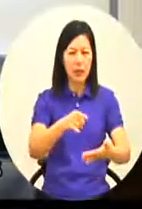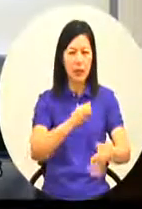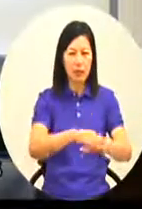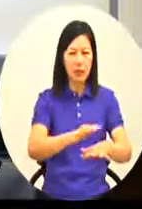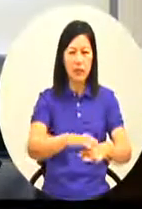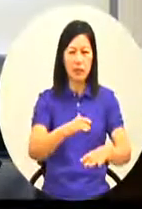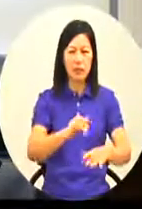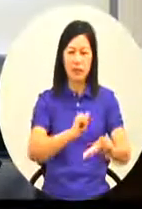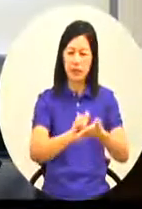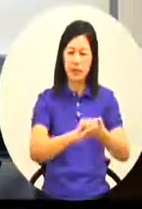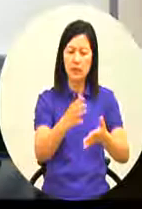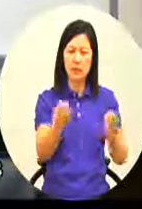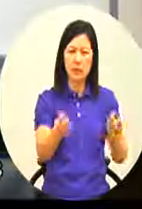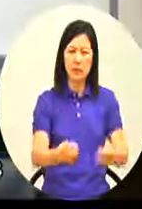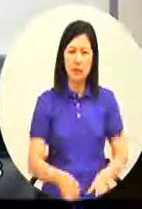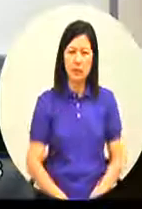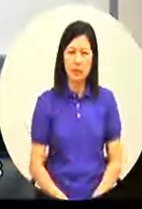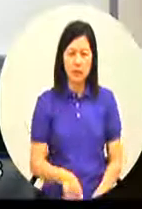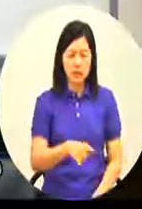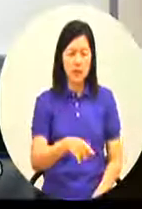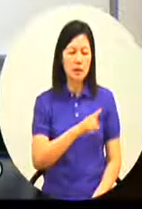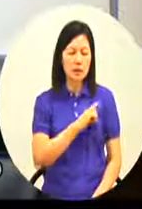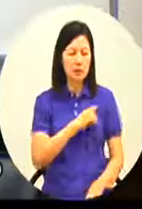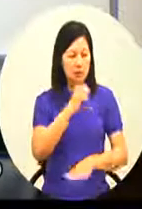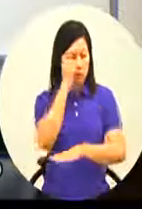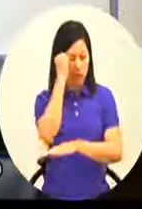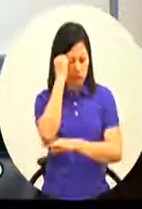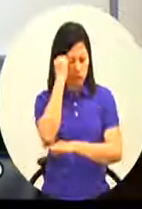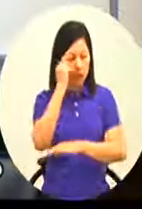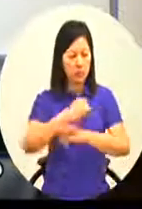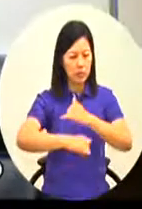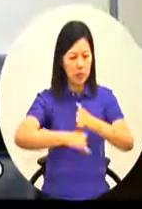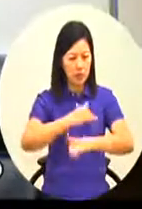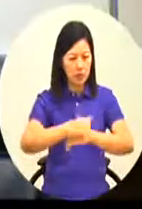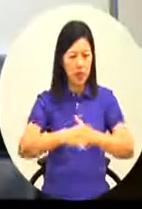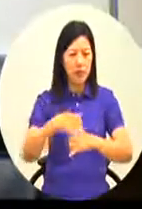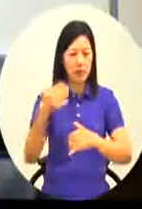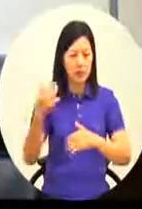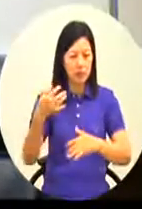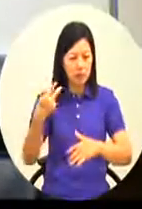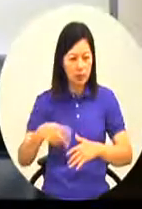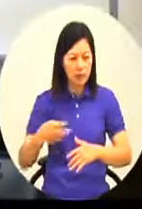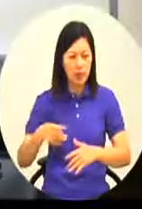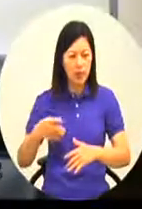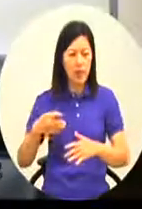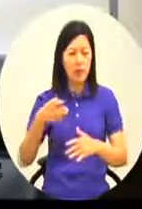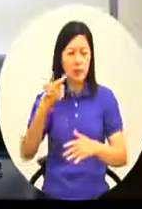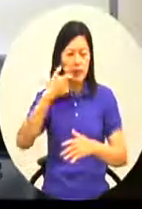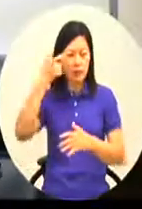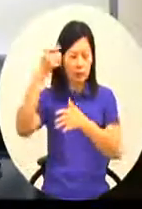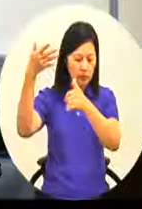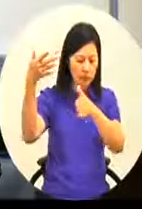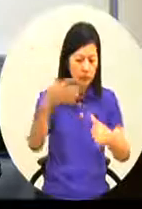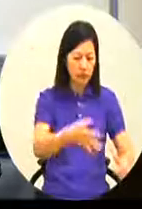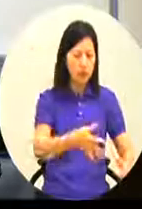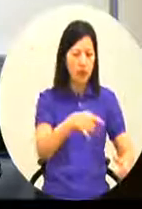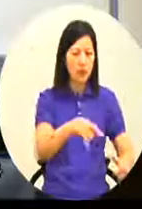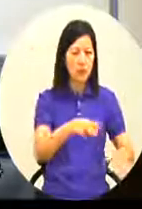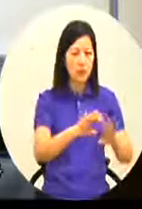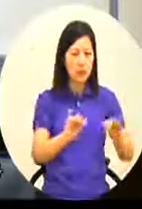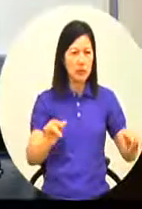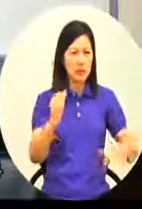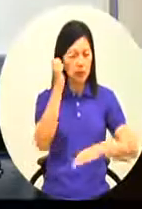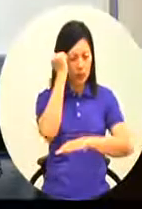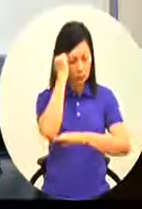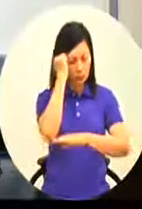是在那里安下立命，然后从祖先，然后就一直哦，在这样子的一个土地，